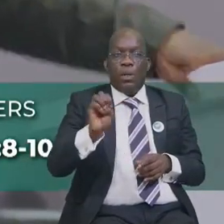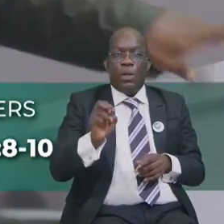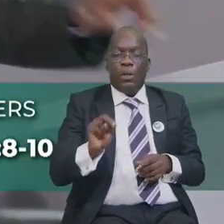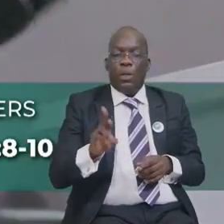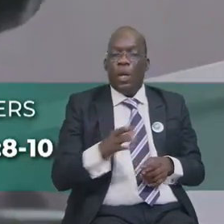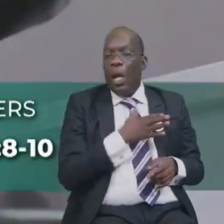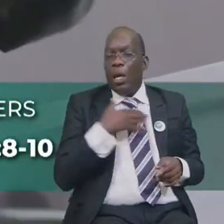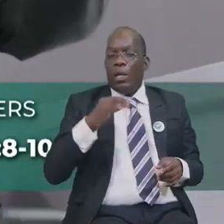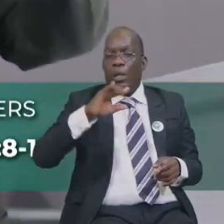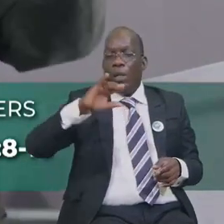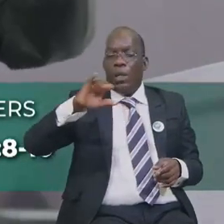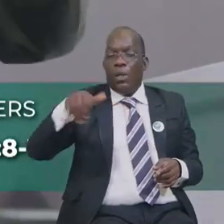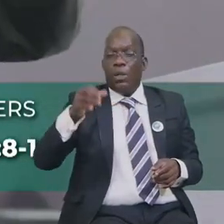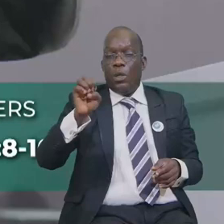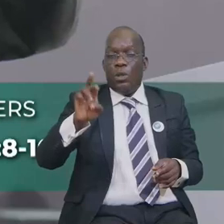Jérusalem.